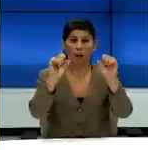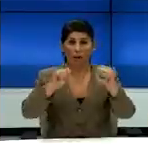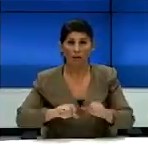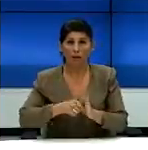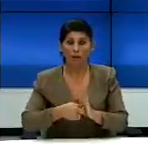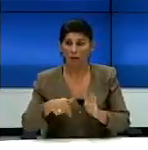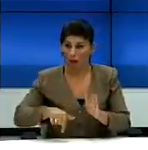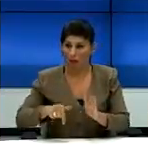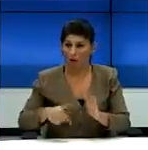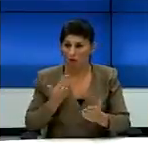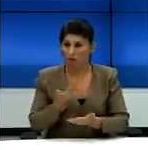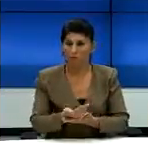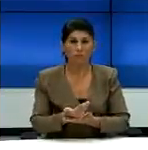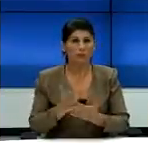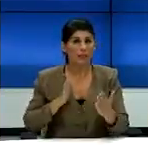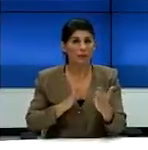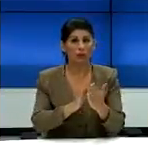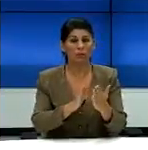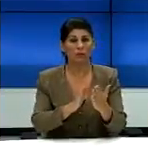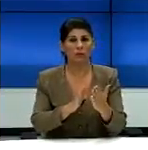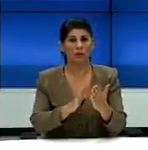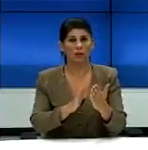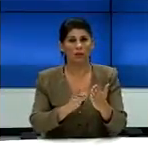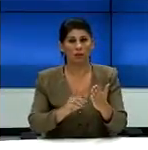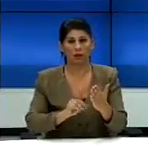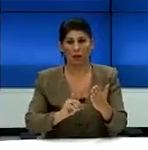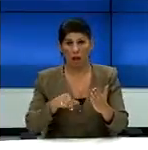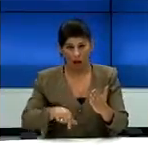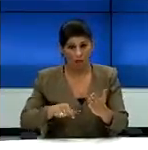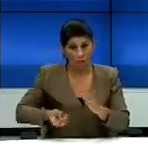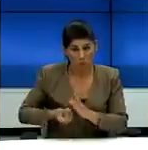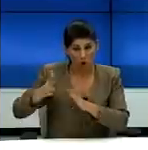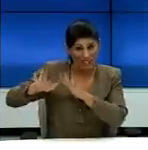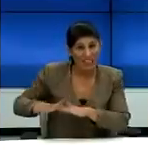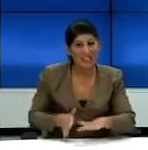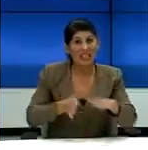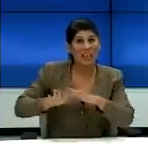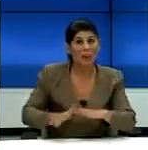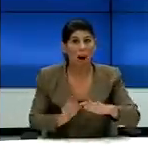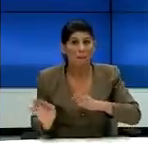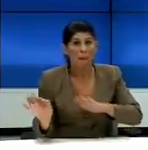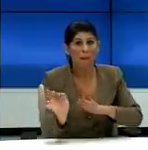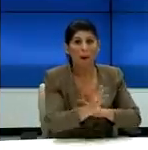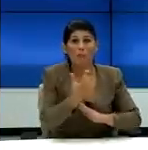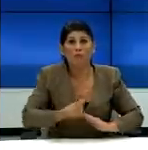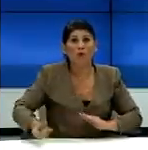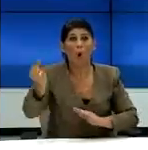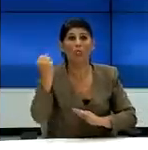Και καλούμαστε να αντιμετωπίσουμε ένα νέο κύμα πανδημίας που είναι σφοδρότερο από το